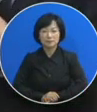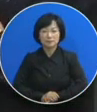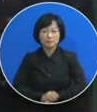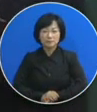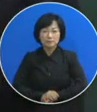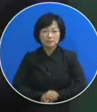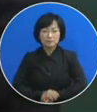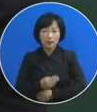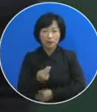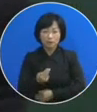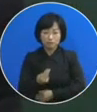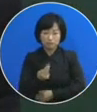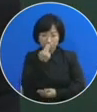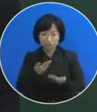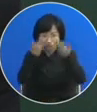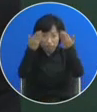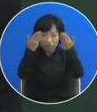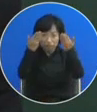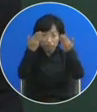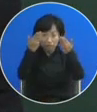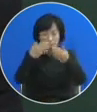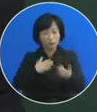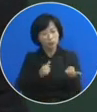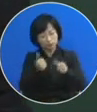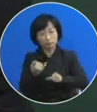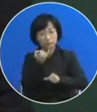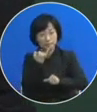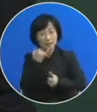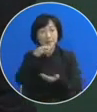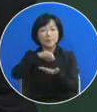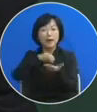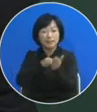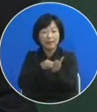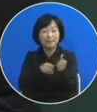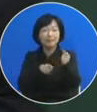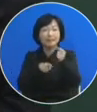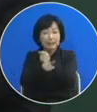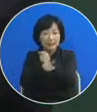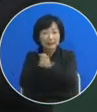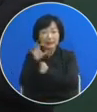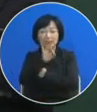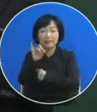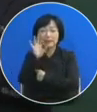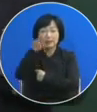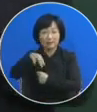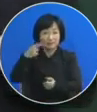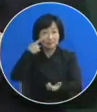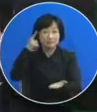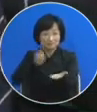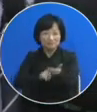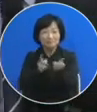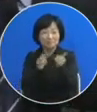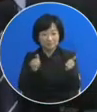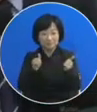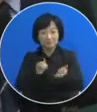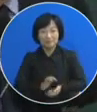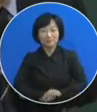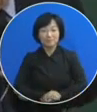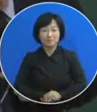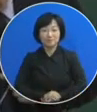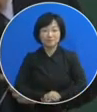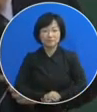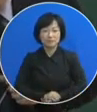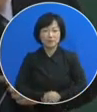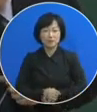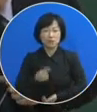발견한 사람들입니다. It's the people who realize the reason for staking their lives. 자, 생명 걸었다는 말이거든요. That they stake their lives. 거기에 대한